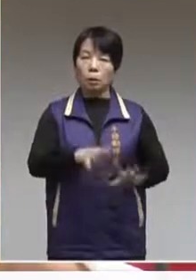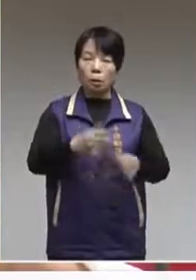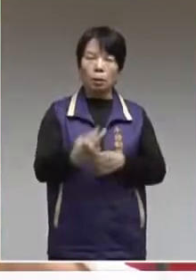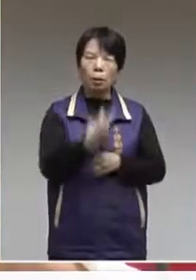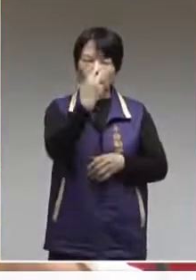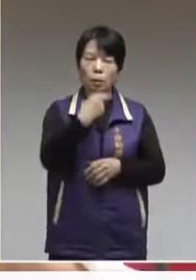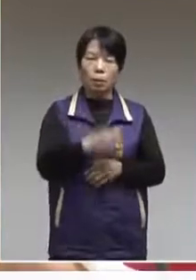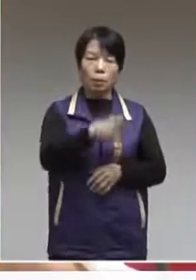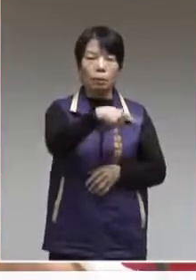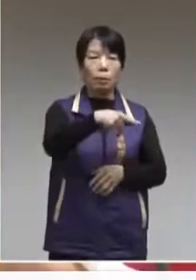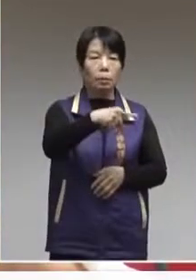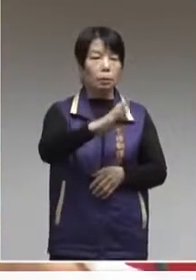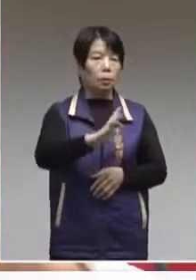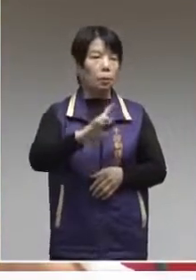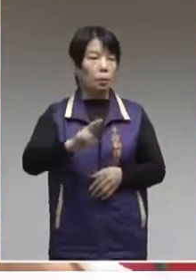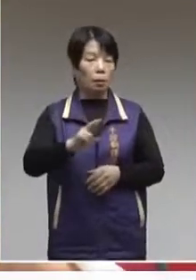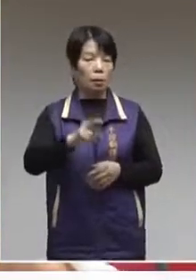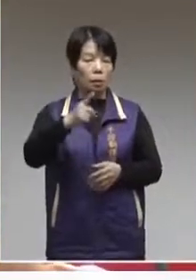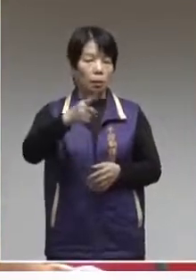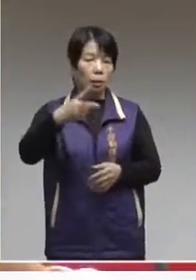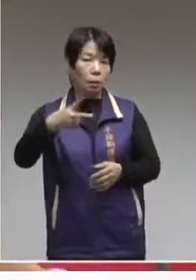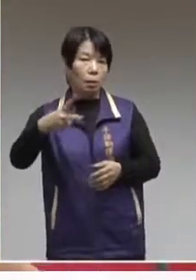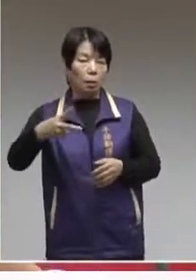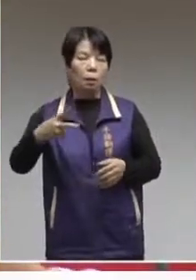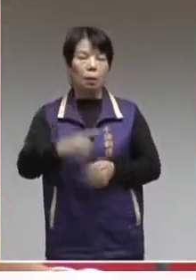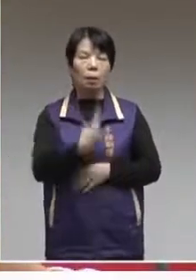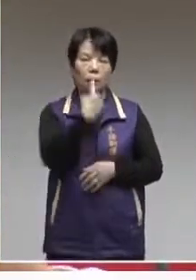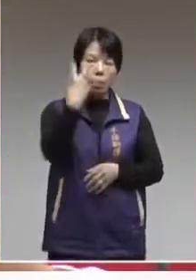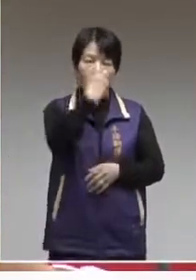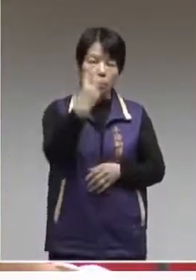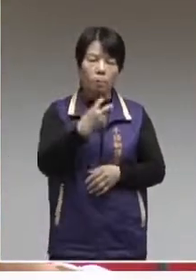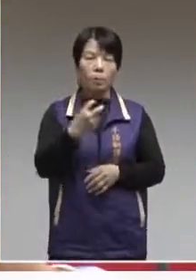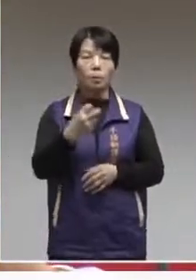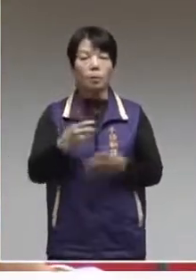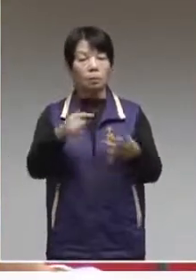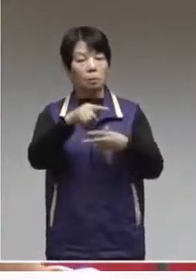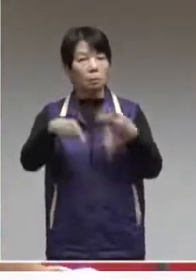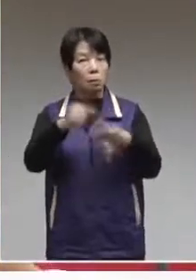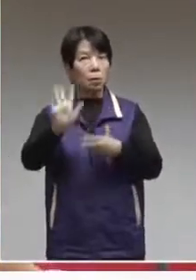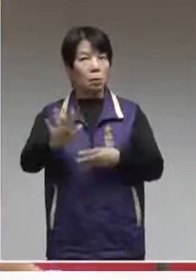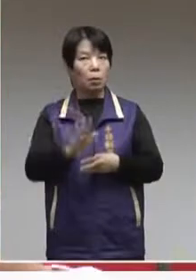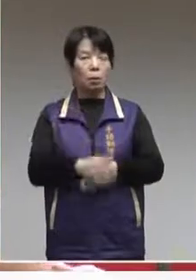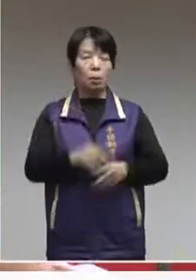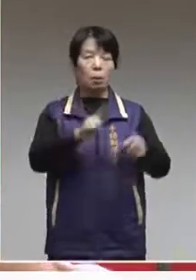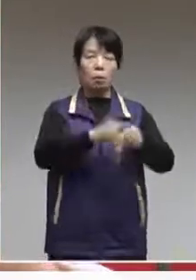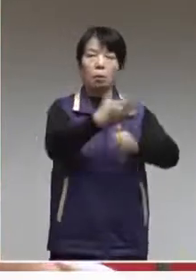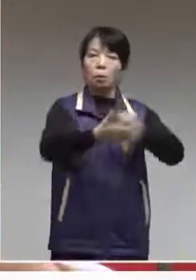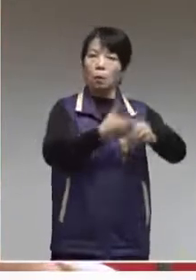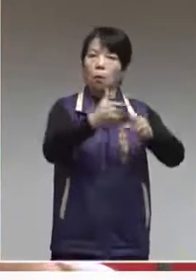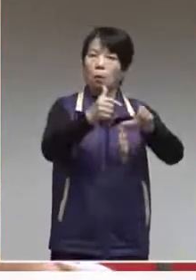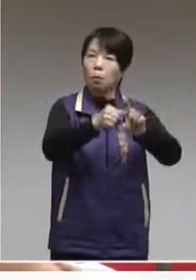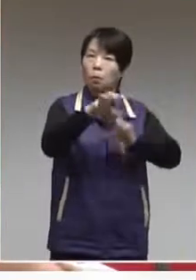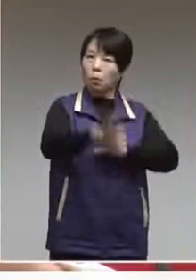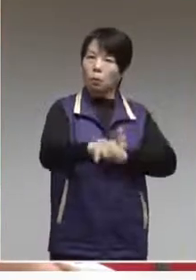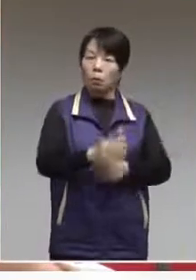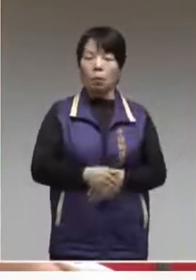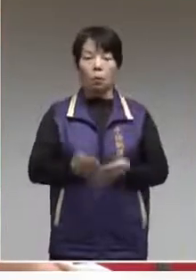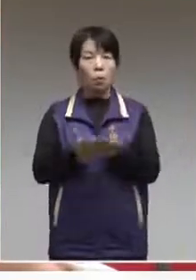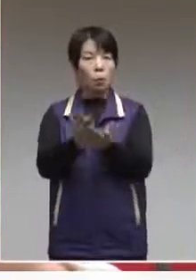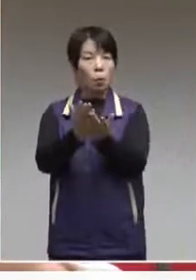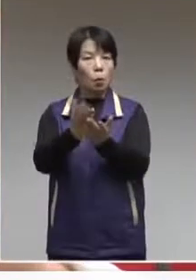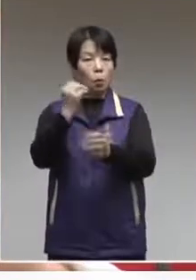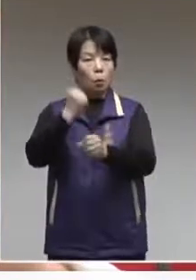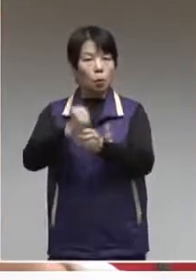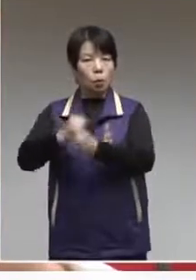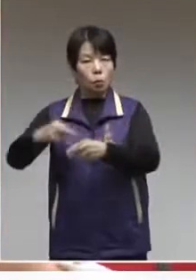PCR， 然后加快筛的。啊，这些人是在中岛区以及修船厂、造